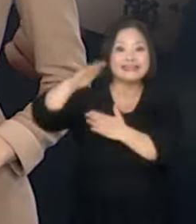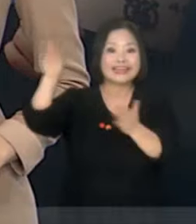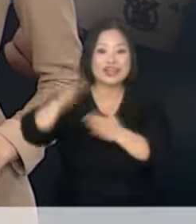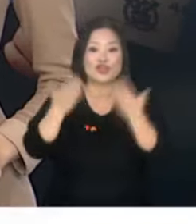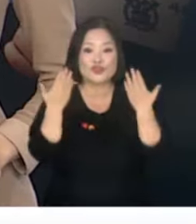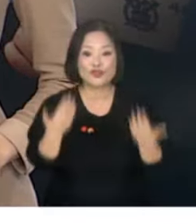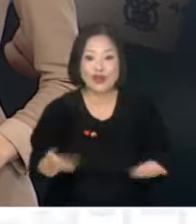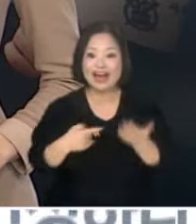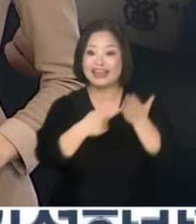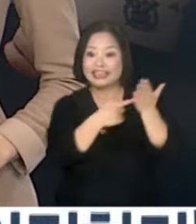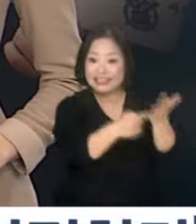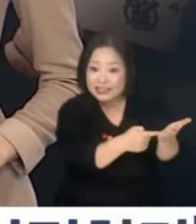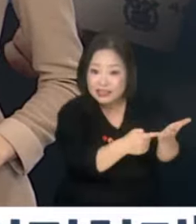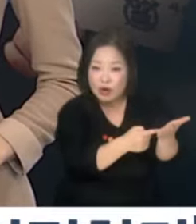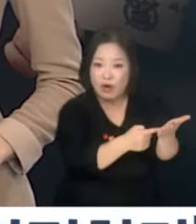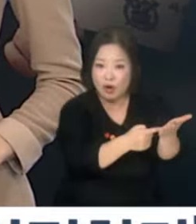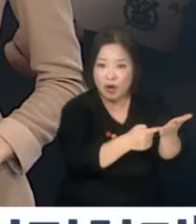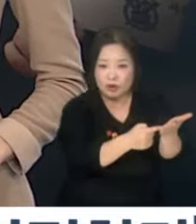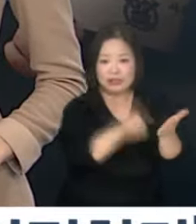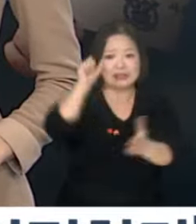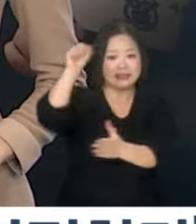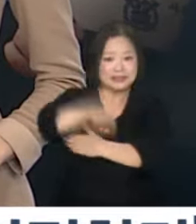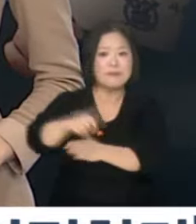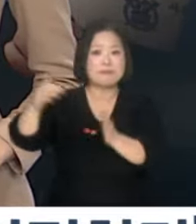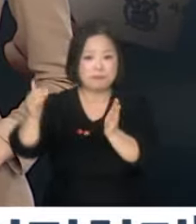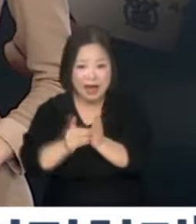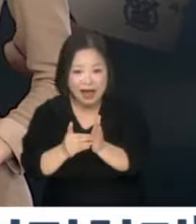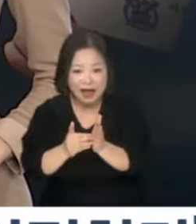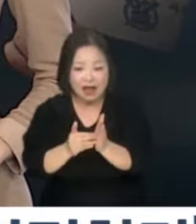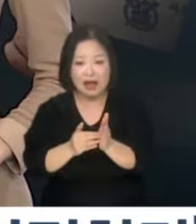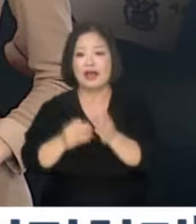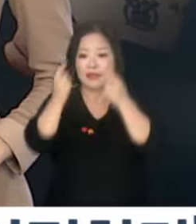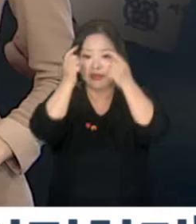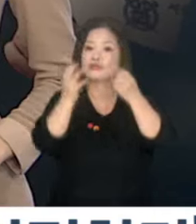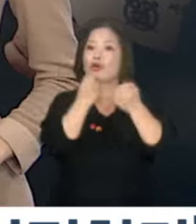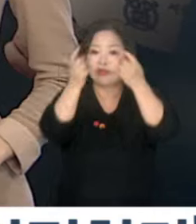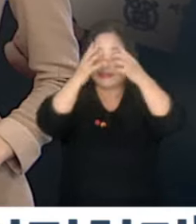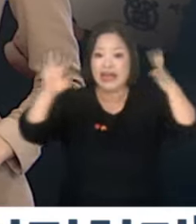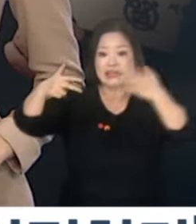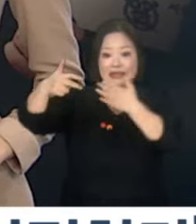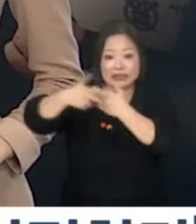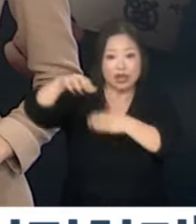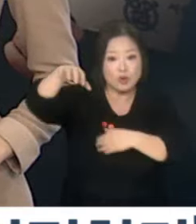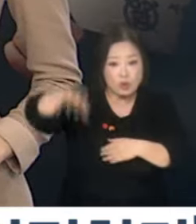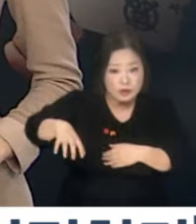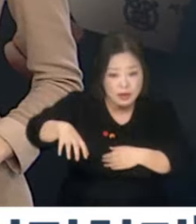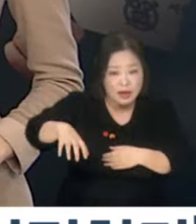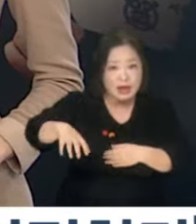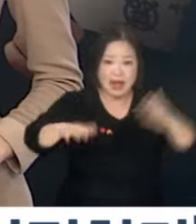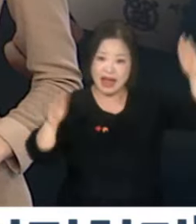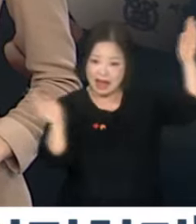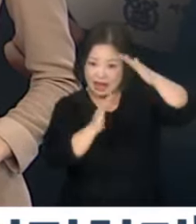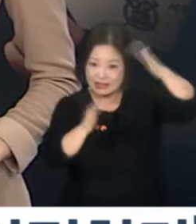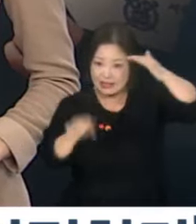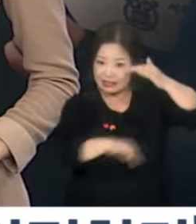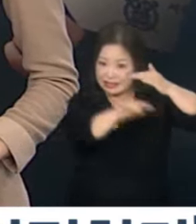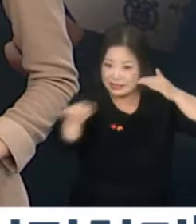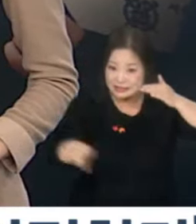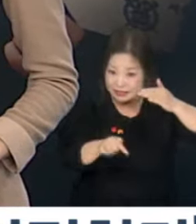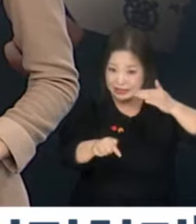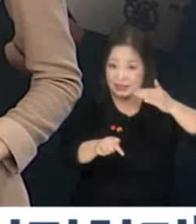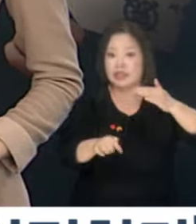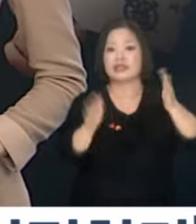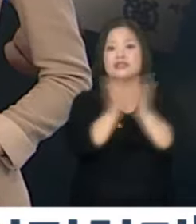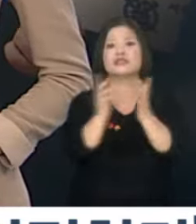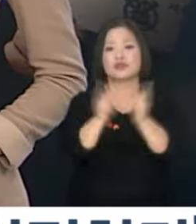네, 학생들의 휴학 신청을 일괄 승인한 서울대 의대에 대한 교육부 감사를 두고 서울대 의대생들이 직접 나서서 규탄